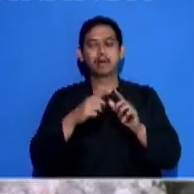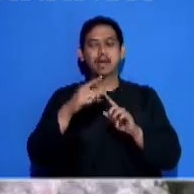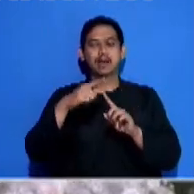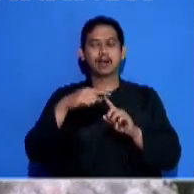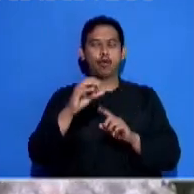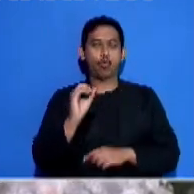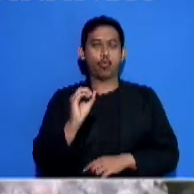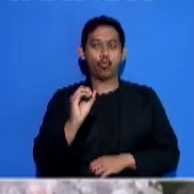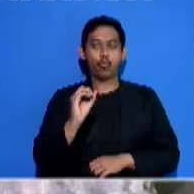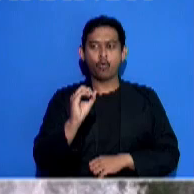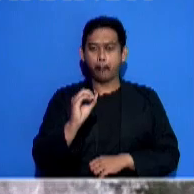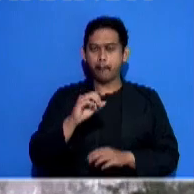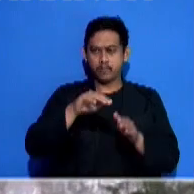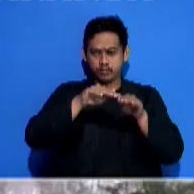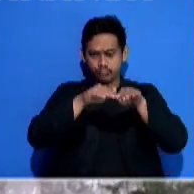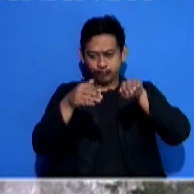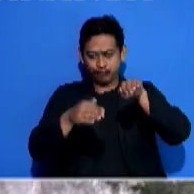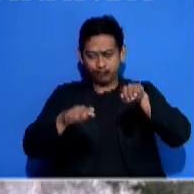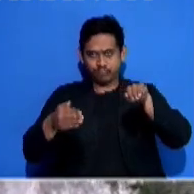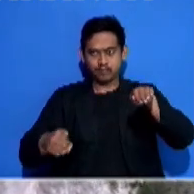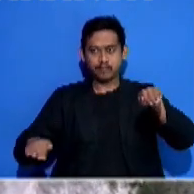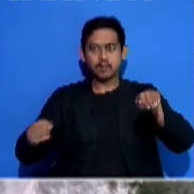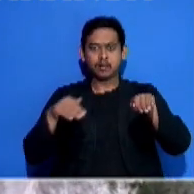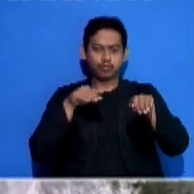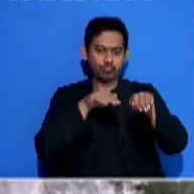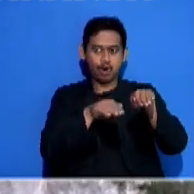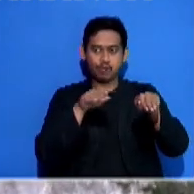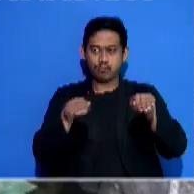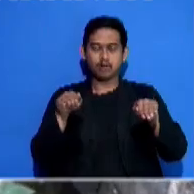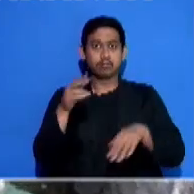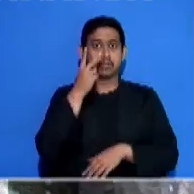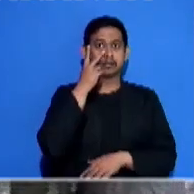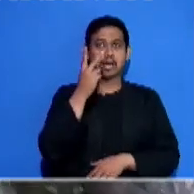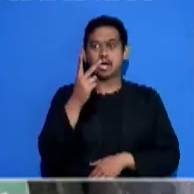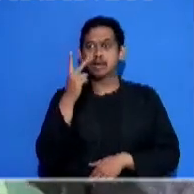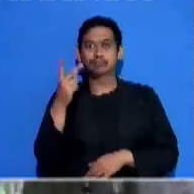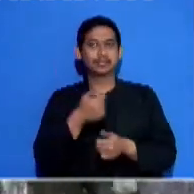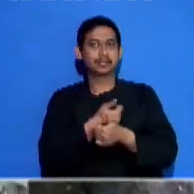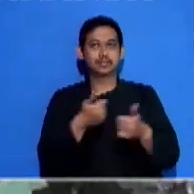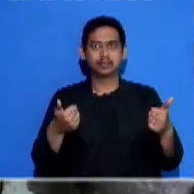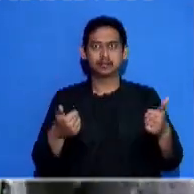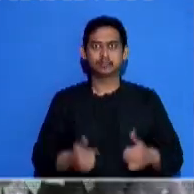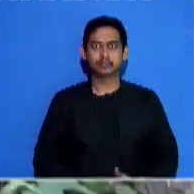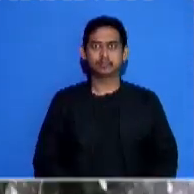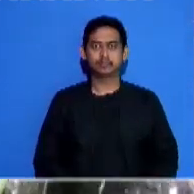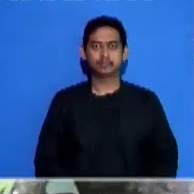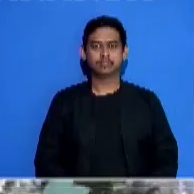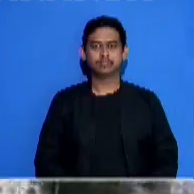horizontal. Lingkungan objek wisata nawisaken setunggaling pemandangan alam ingkang endah lan kadhekala dengan saetipun mekaraken dados